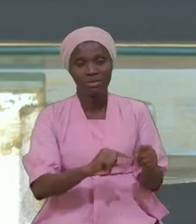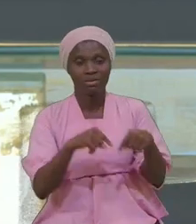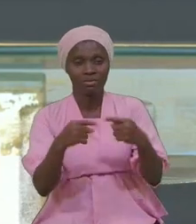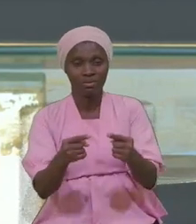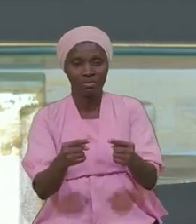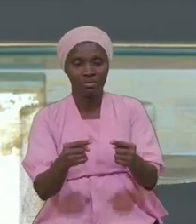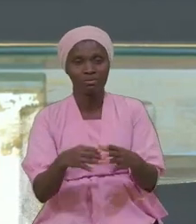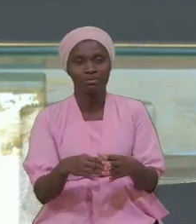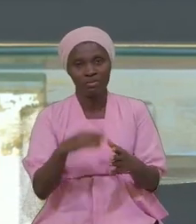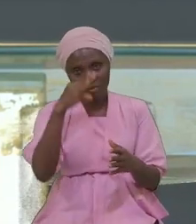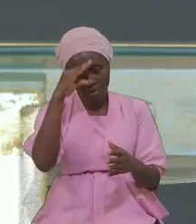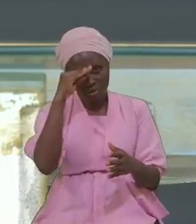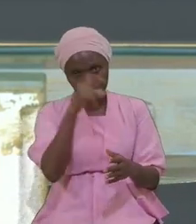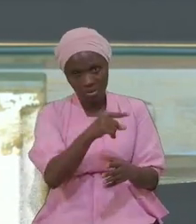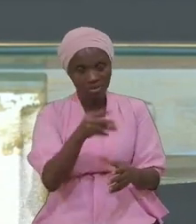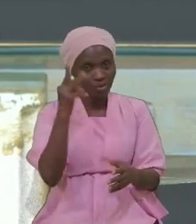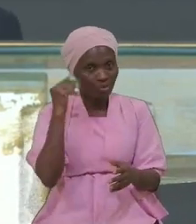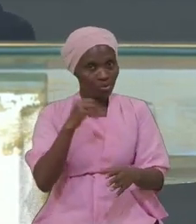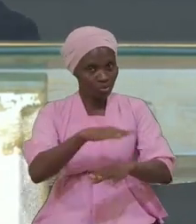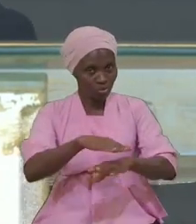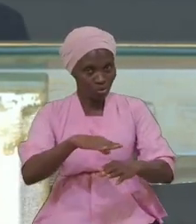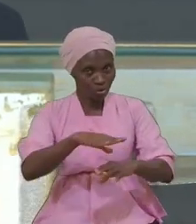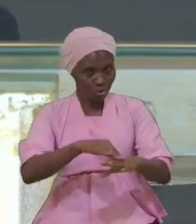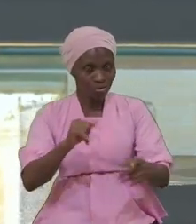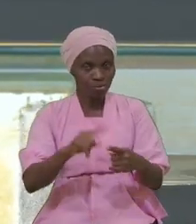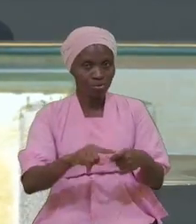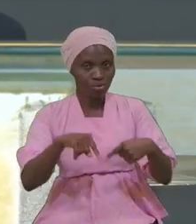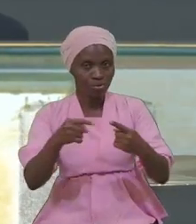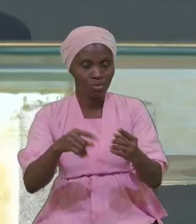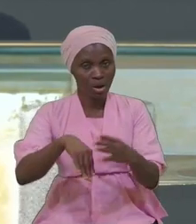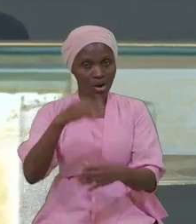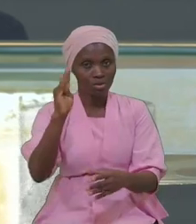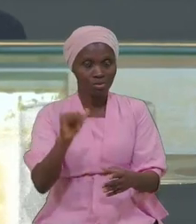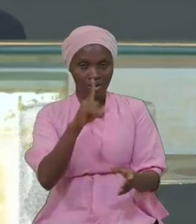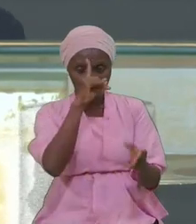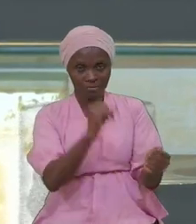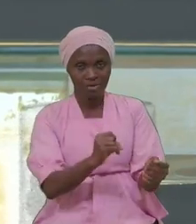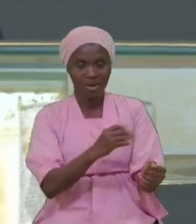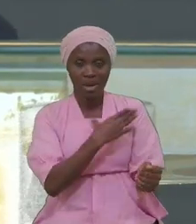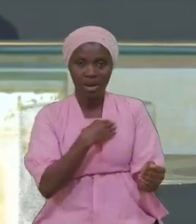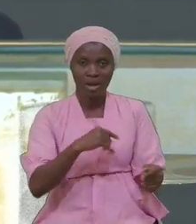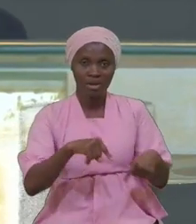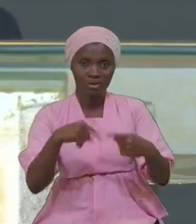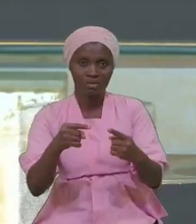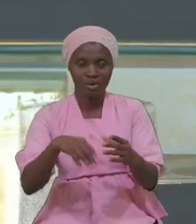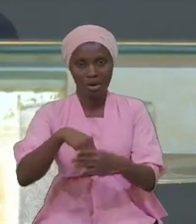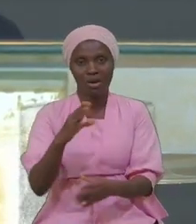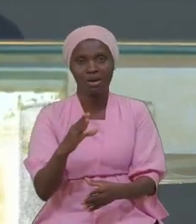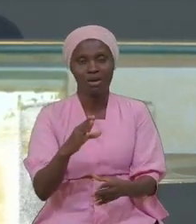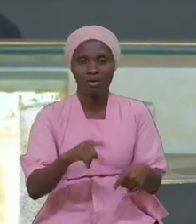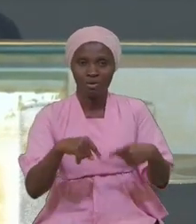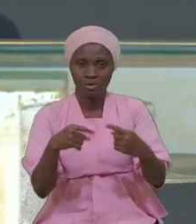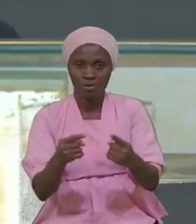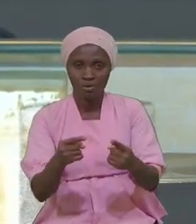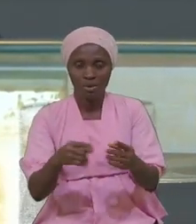Il fut appelé à sortir et par la foi, il est parti. Sort. Et